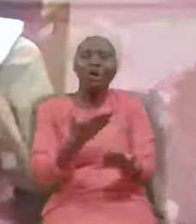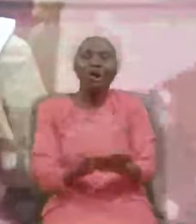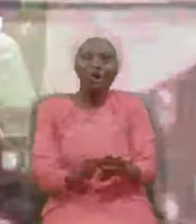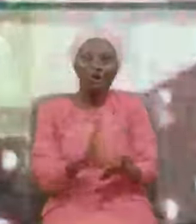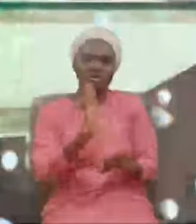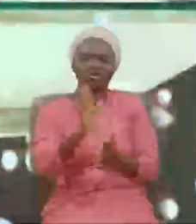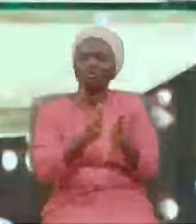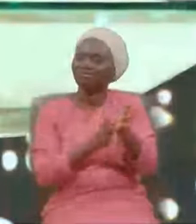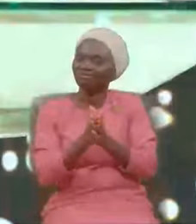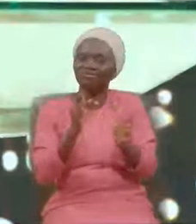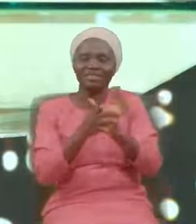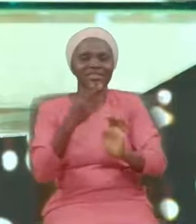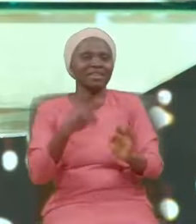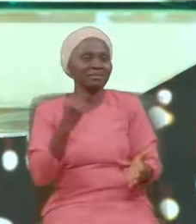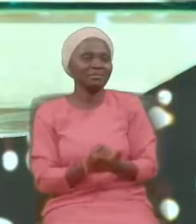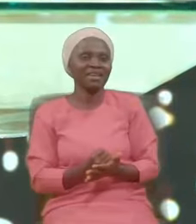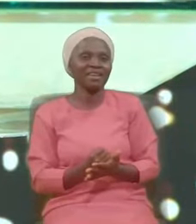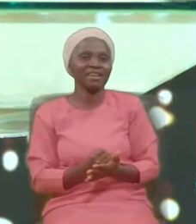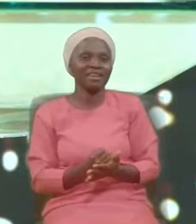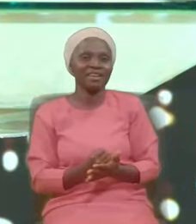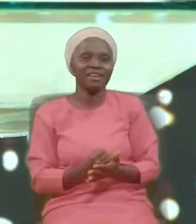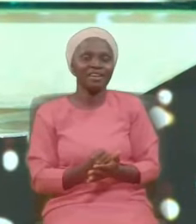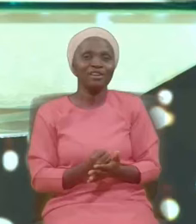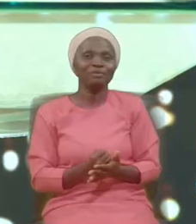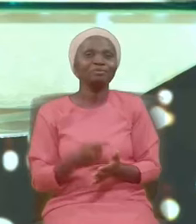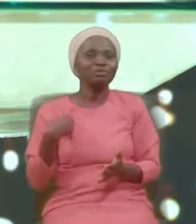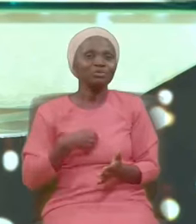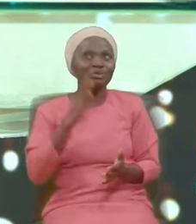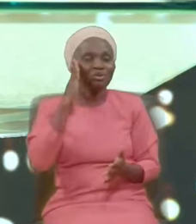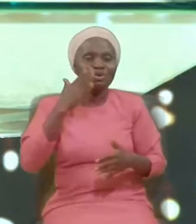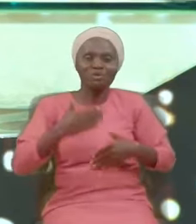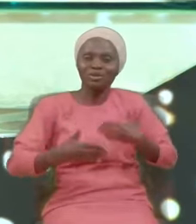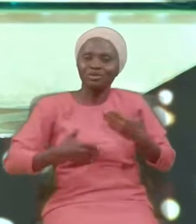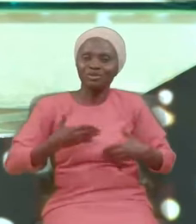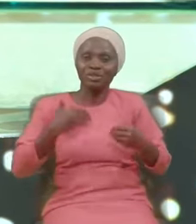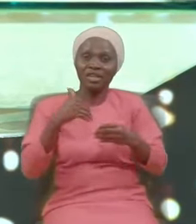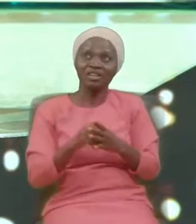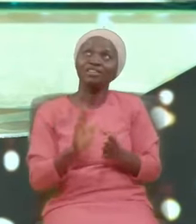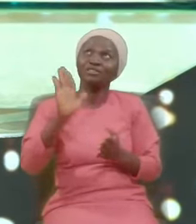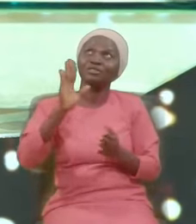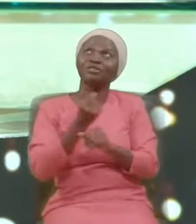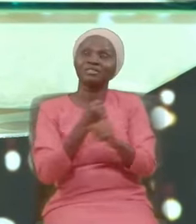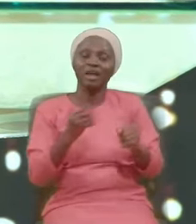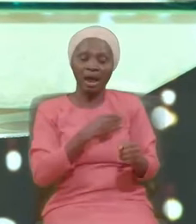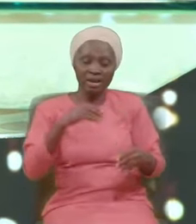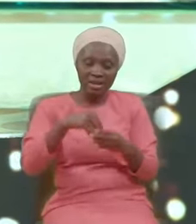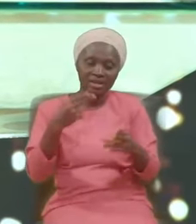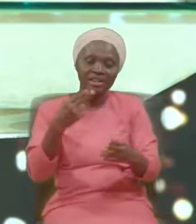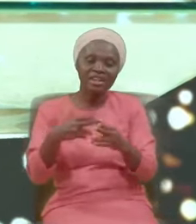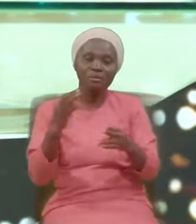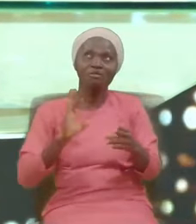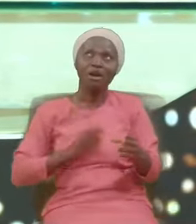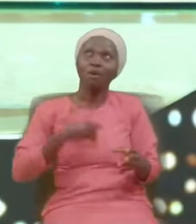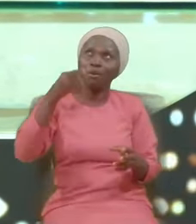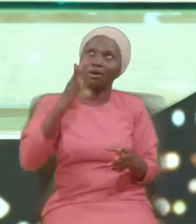desseins. Nous nous réjouirons de ton salut. Nous lèverons l'étendard au nom de